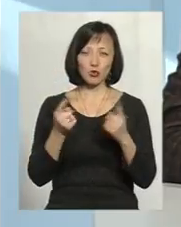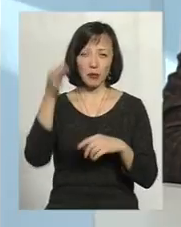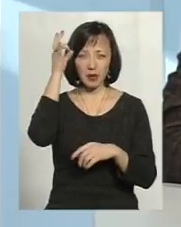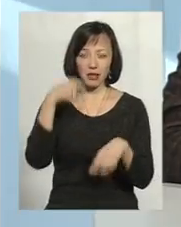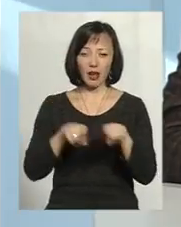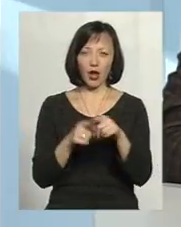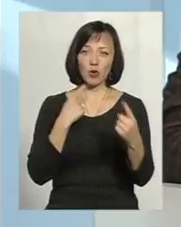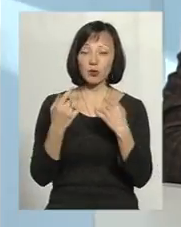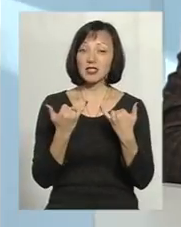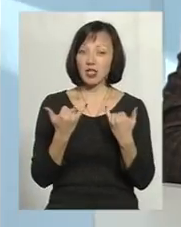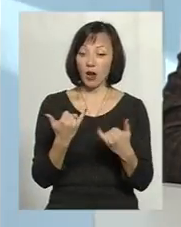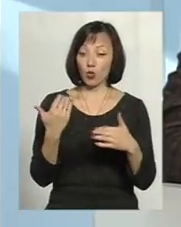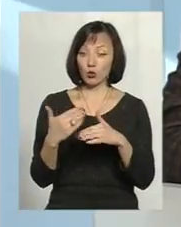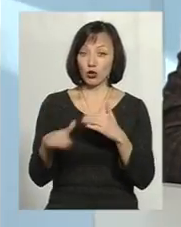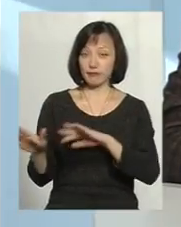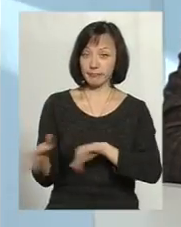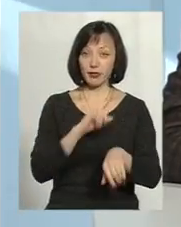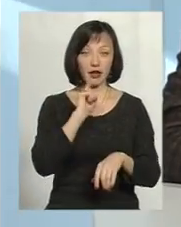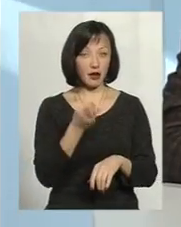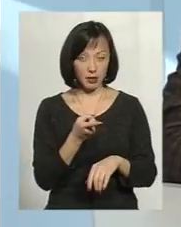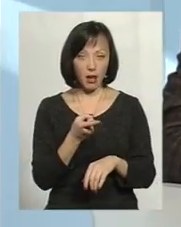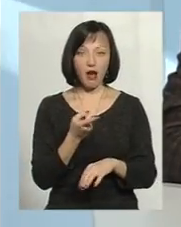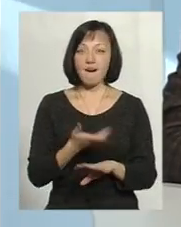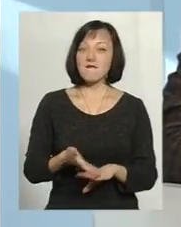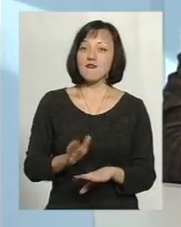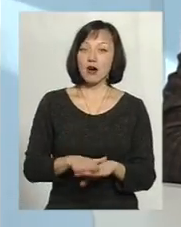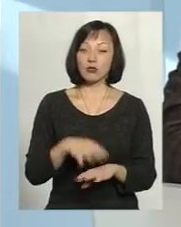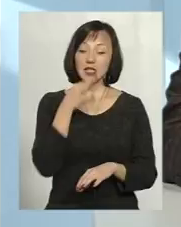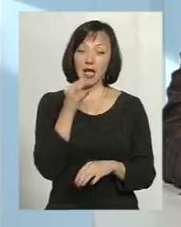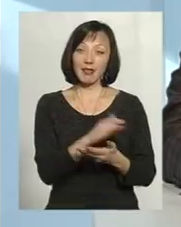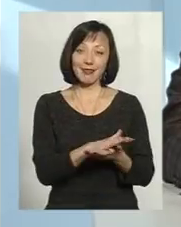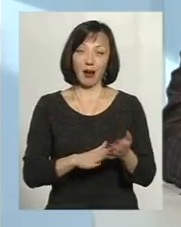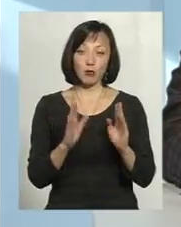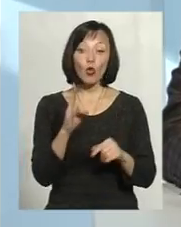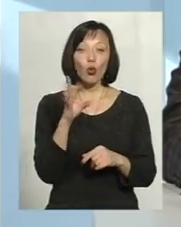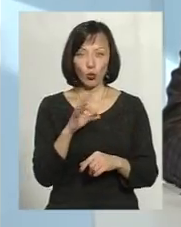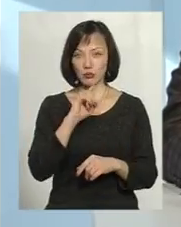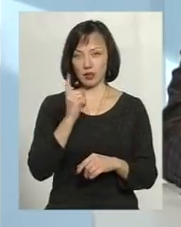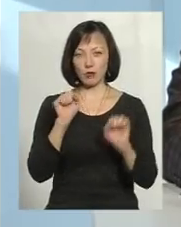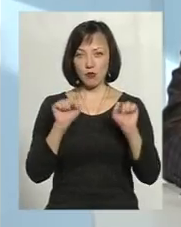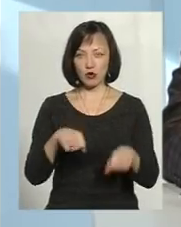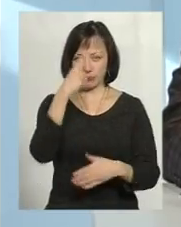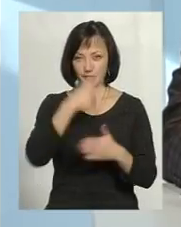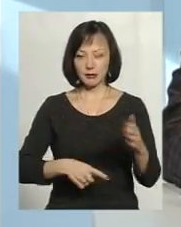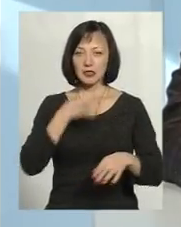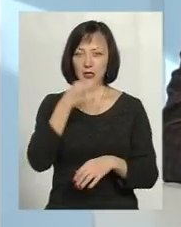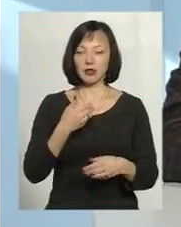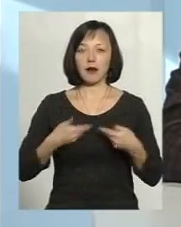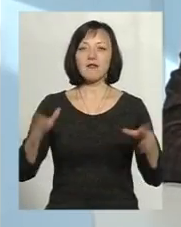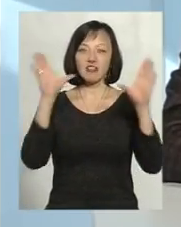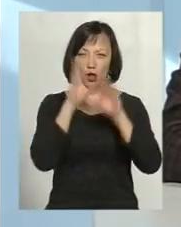такі розмови. Зараз ми прожили рік. Важко прогнозувати, як буде далі, але за цей рік можна впевненістю сказати, що нам